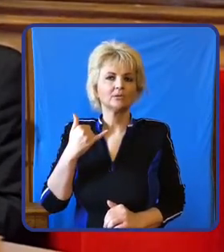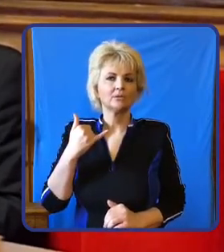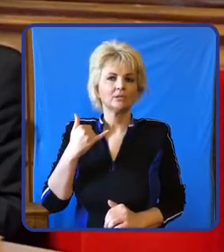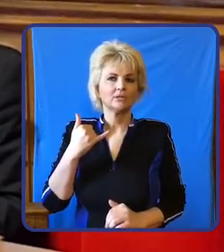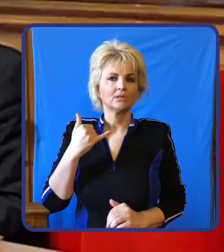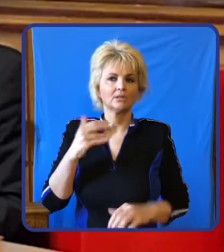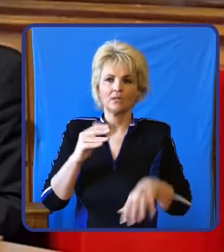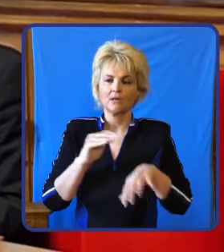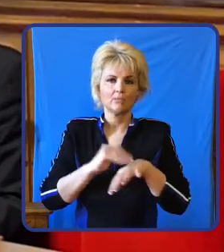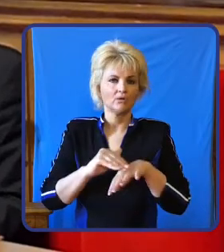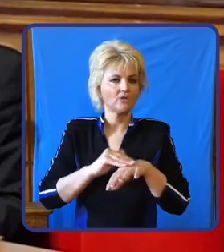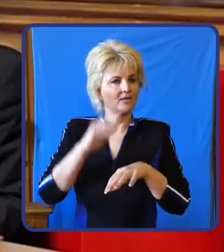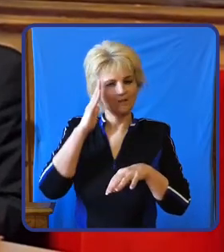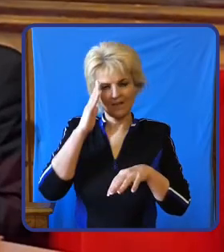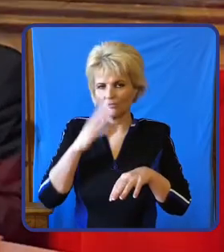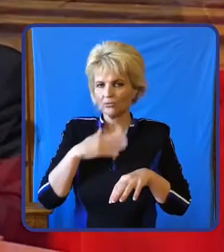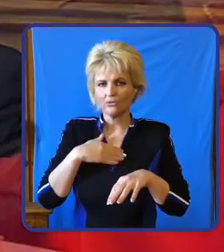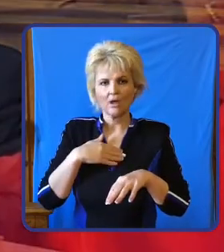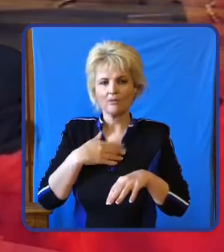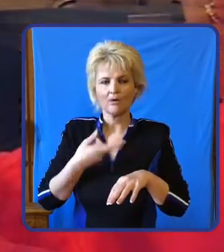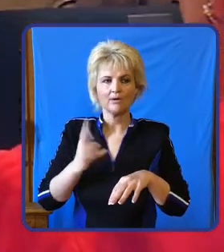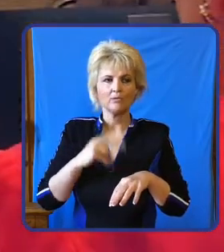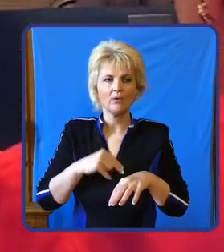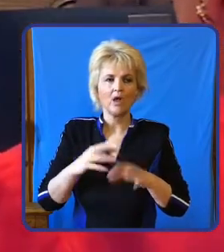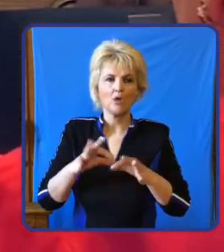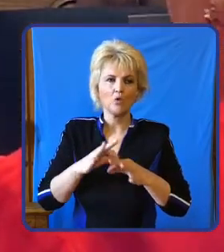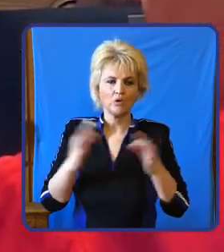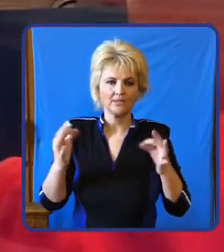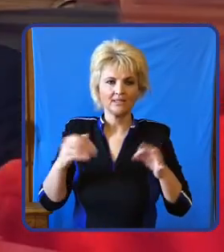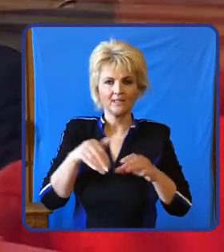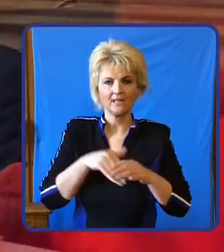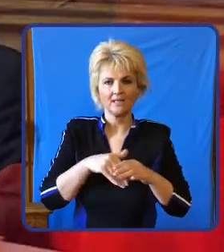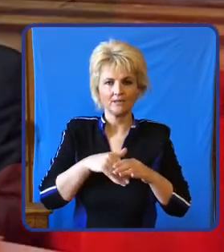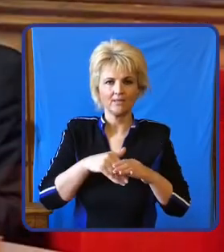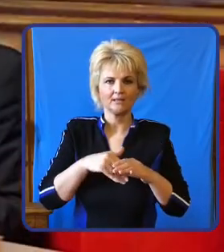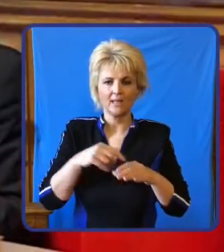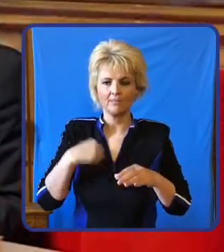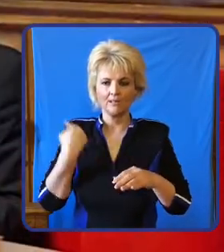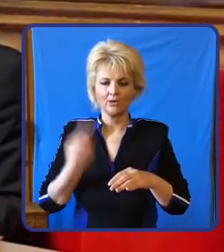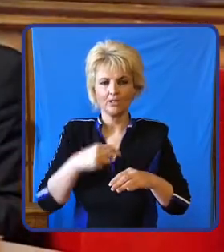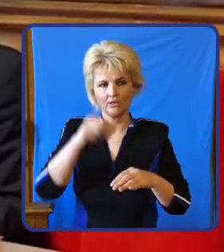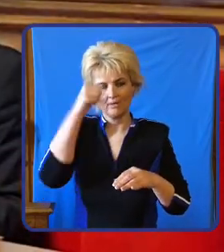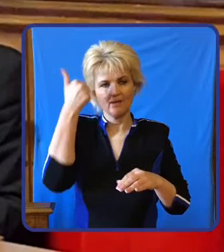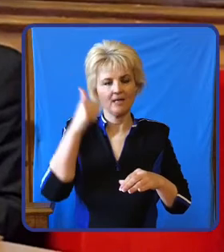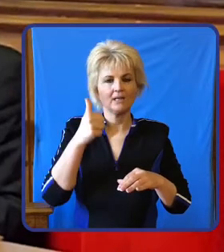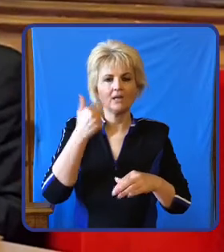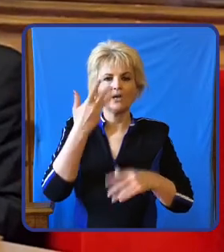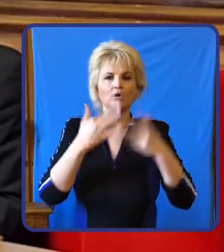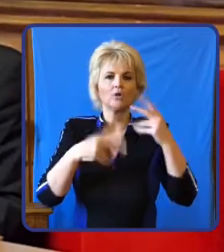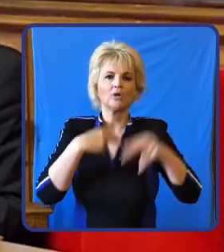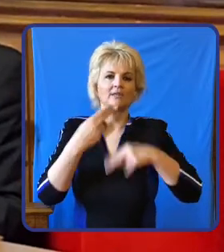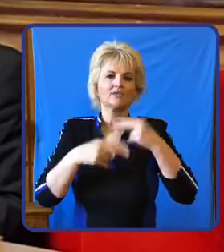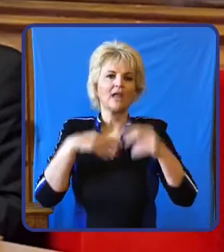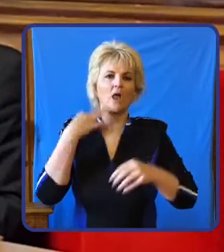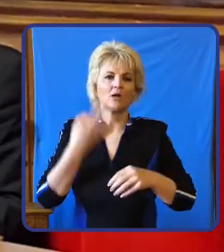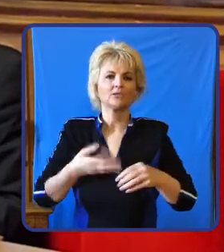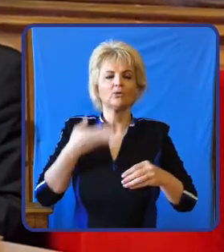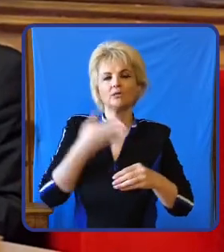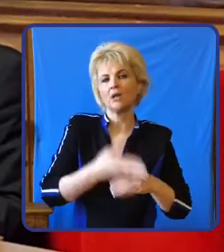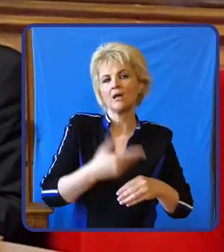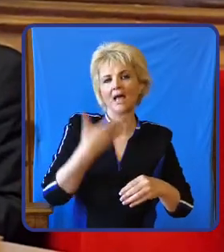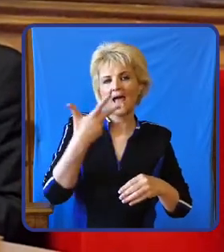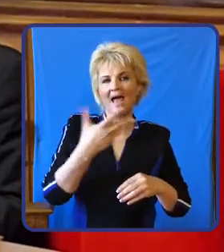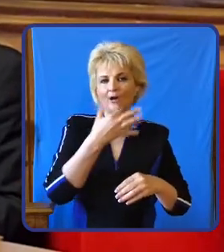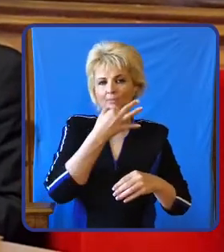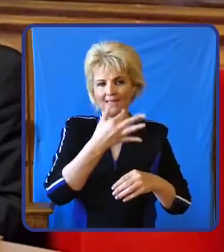asszonyhoz. Nem tudtam, de őszinte részvétünk mindannyiunk nevében. Köszönöm szépen. Nem tudtuk. Könyvvizsgáló asszonyhoz szeretnék föltenni három